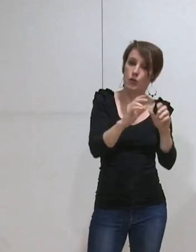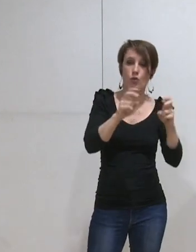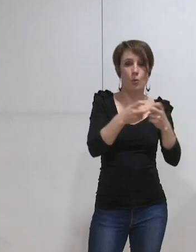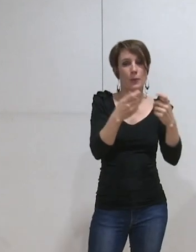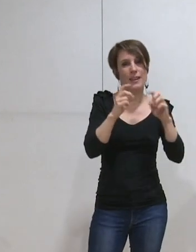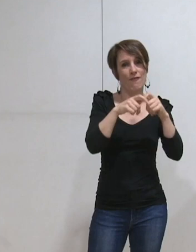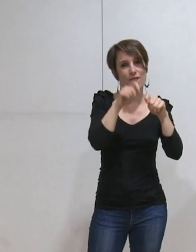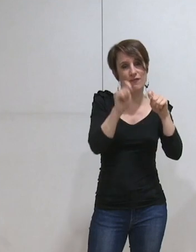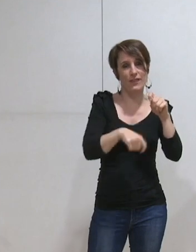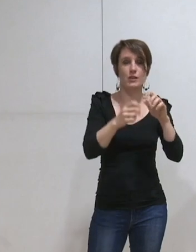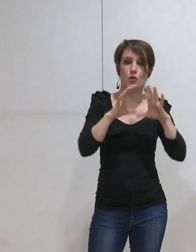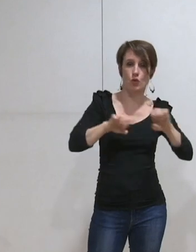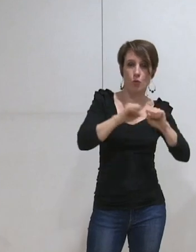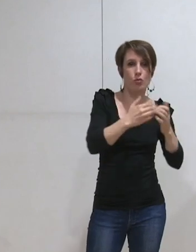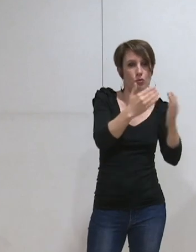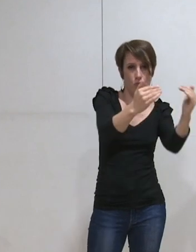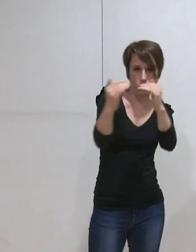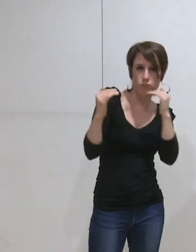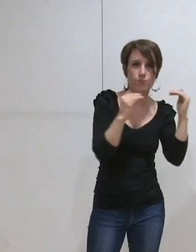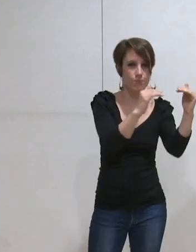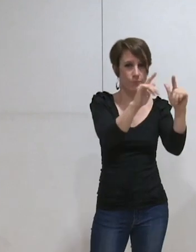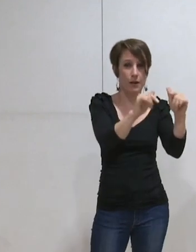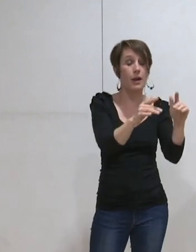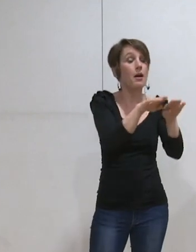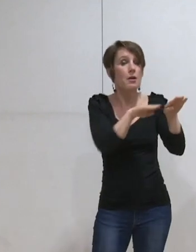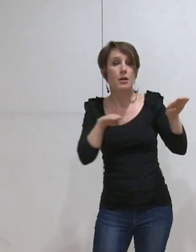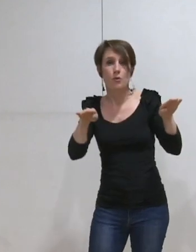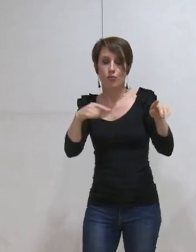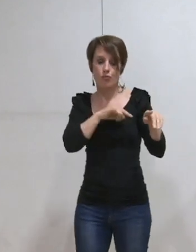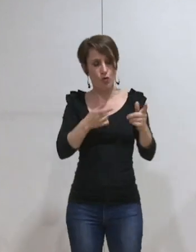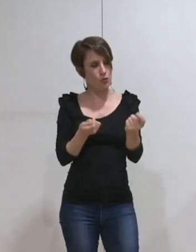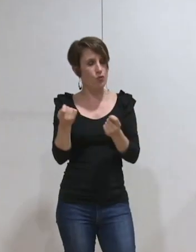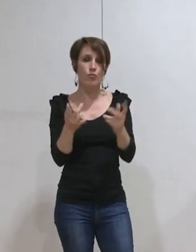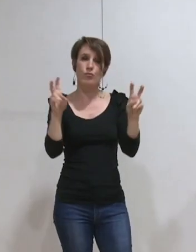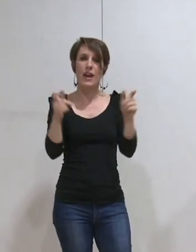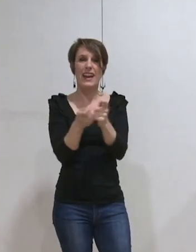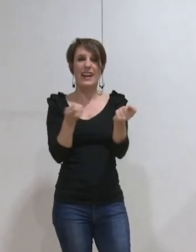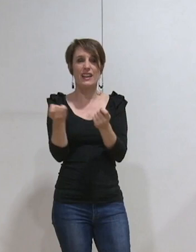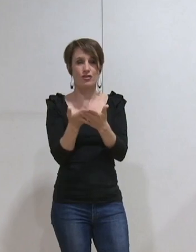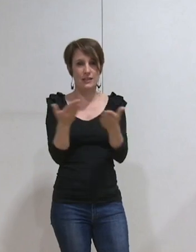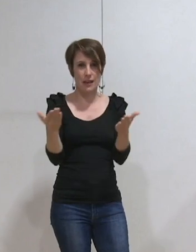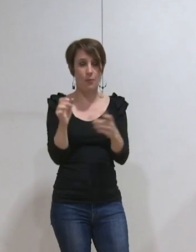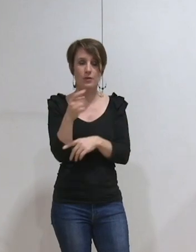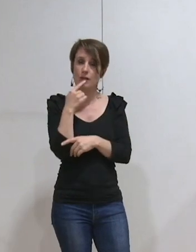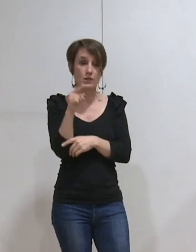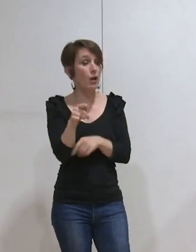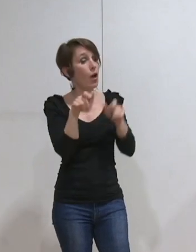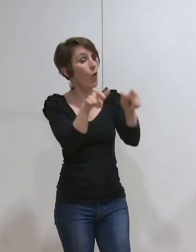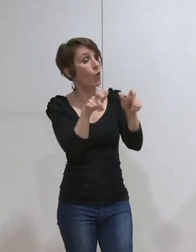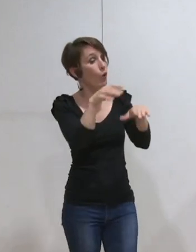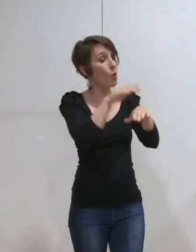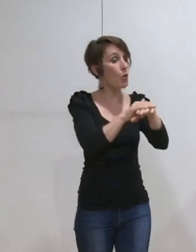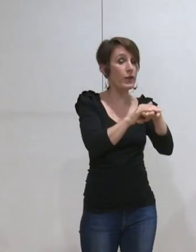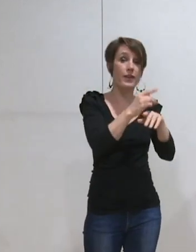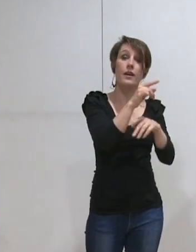productiontion dans le même temps Grenoble fait alors le choix de garder une régie simple la régie contrôle politiquement le service public quand la